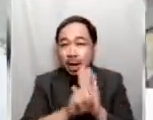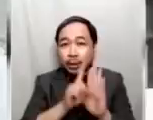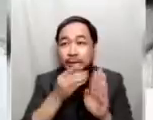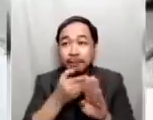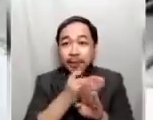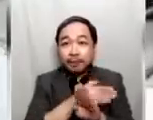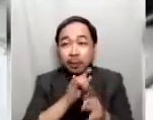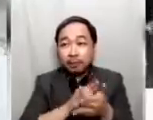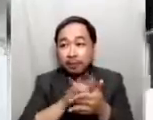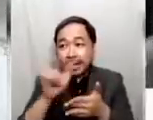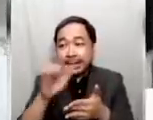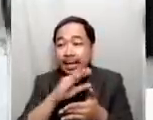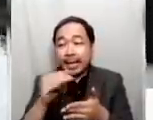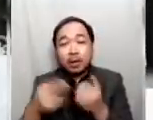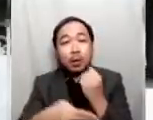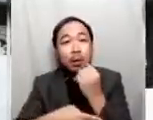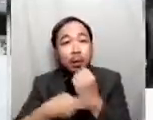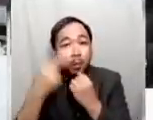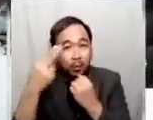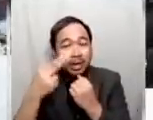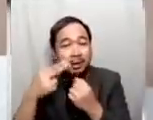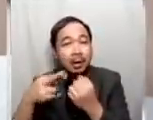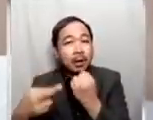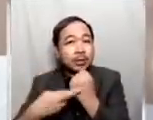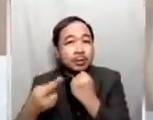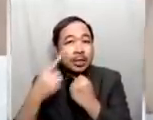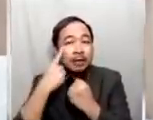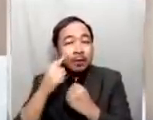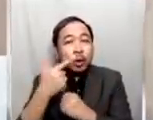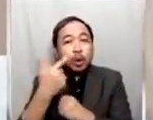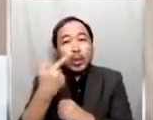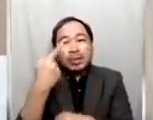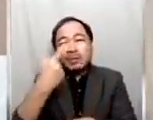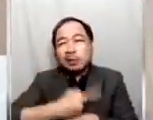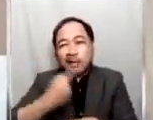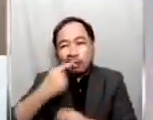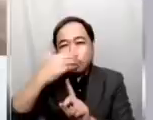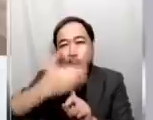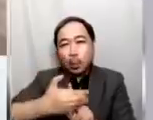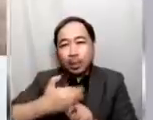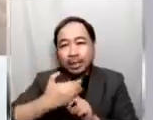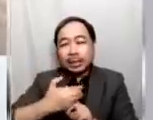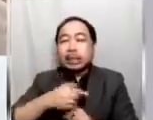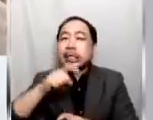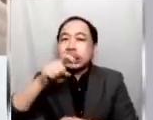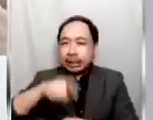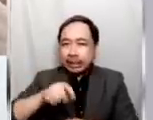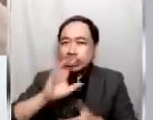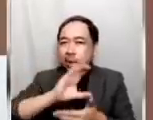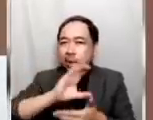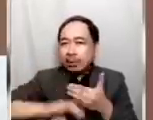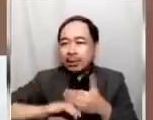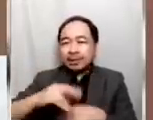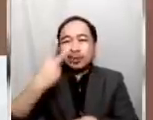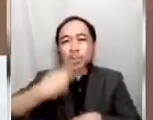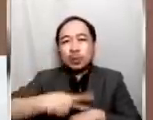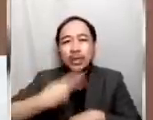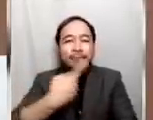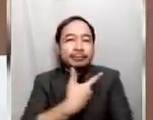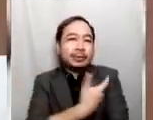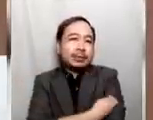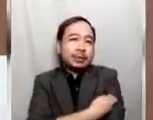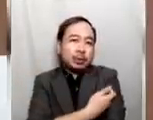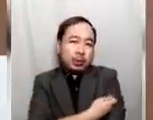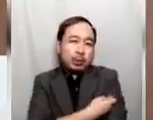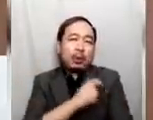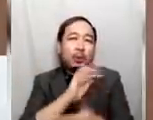para sa 21-day quarantine pagdating doon, kailangan may dalawang doses na ng COVID-19 vaccine. Lahat naman daw ng brand